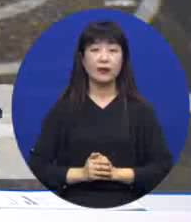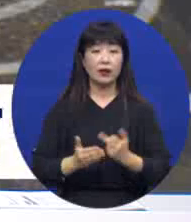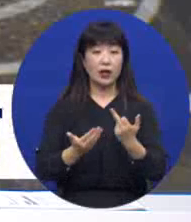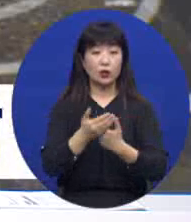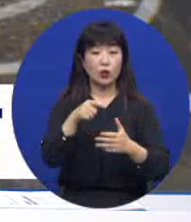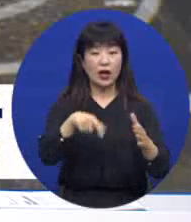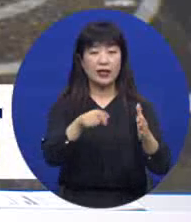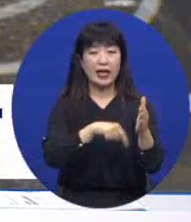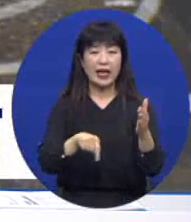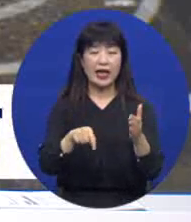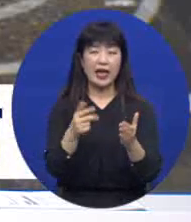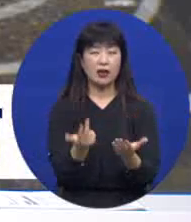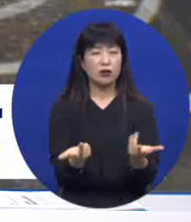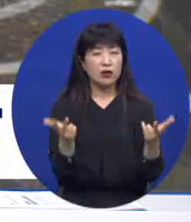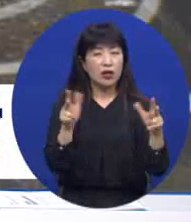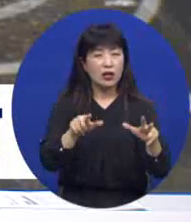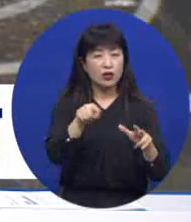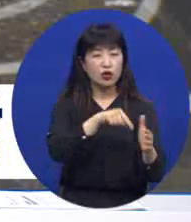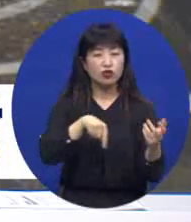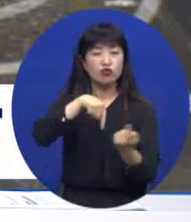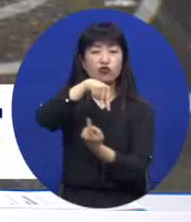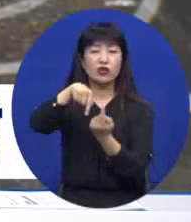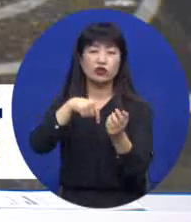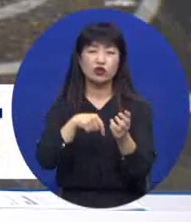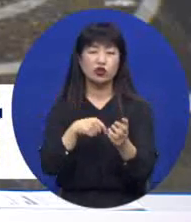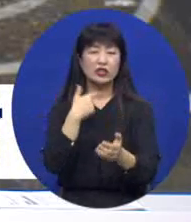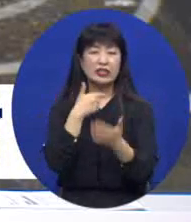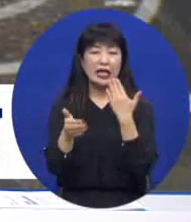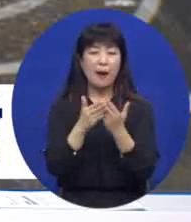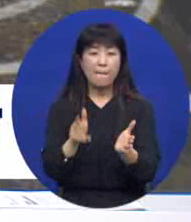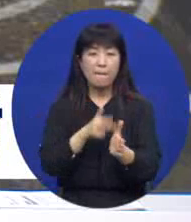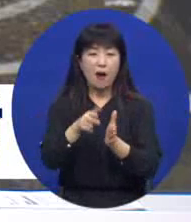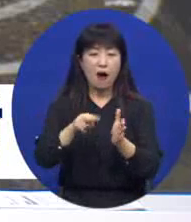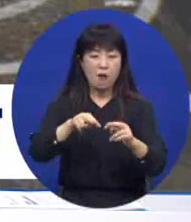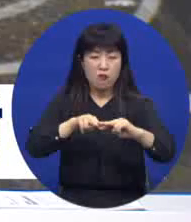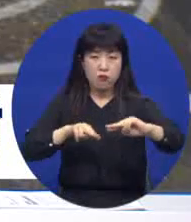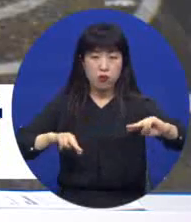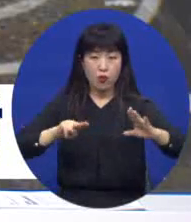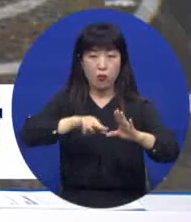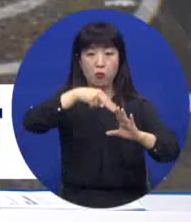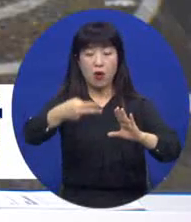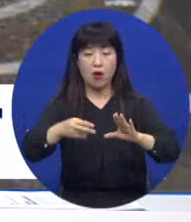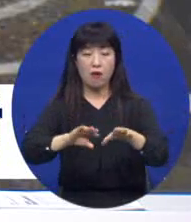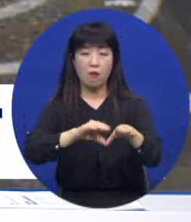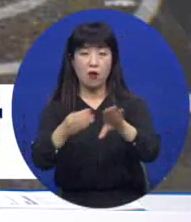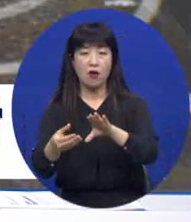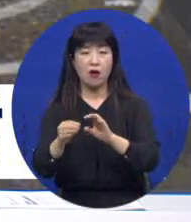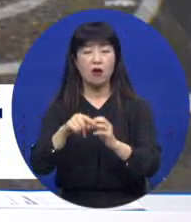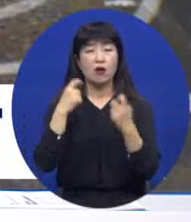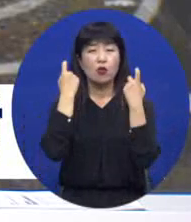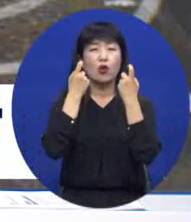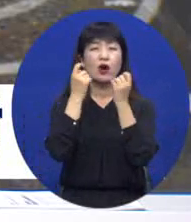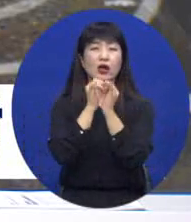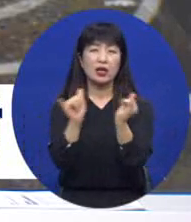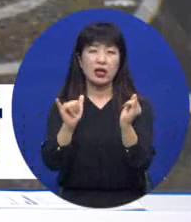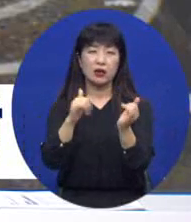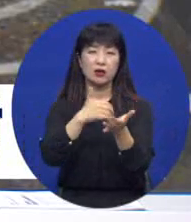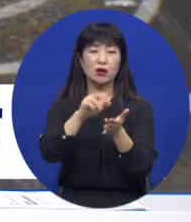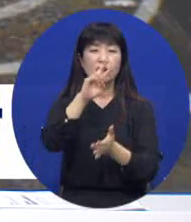제주도 내 한 테마공원에서 운영 중인 체험용 열차가 선로를 이탈해 넘어지면서 열차에 타고 있던 관광객